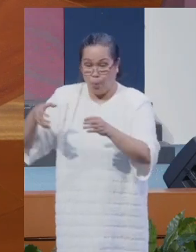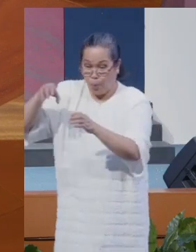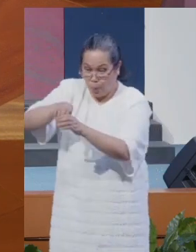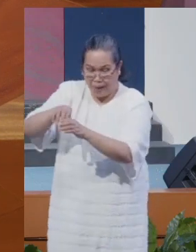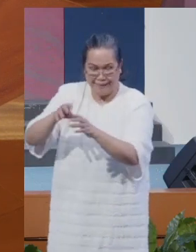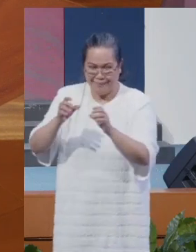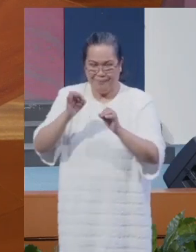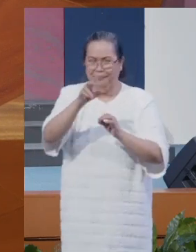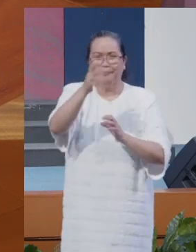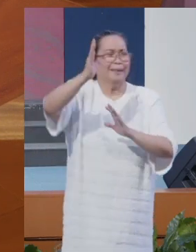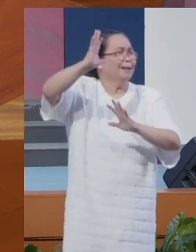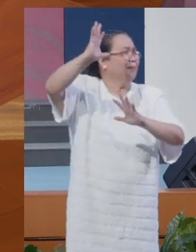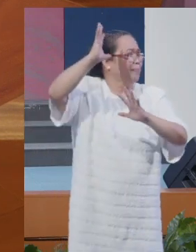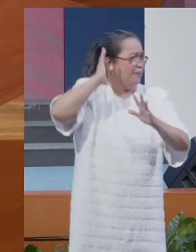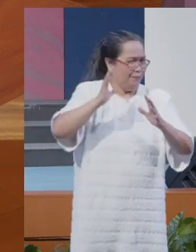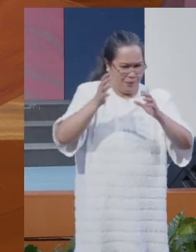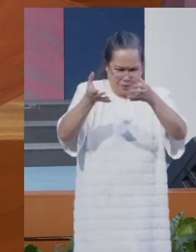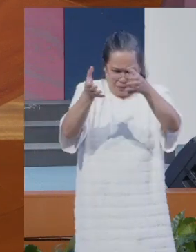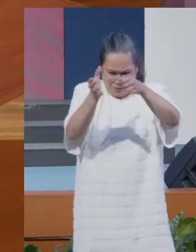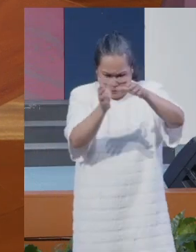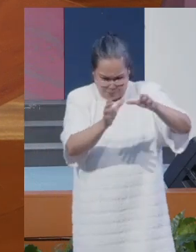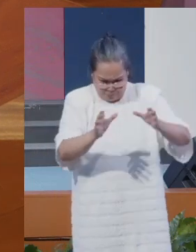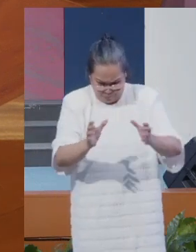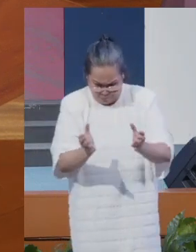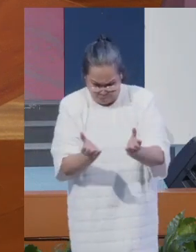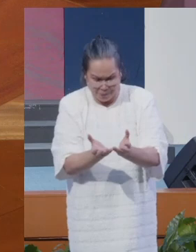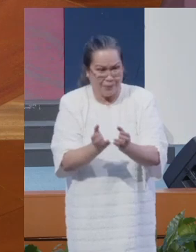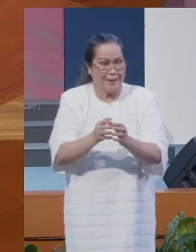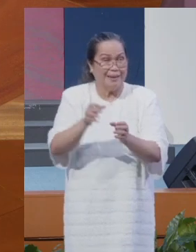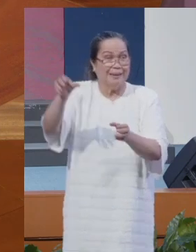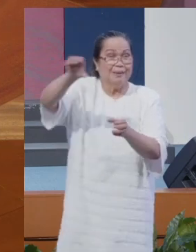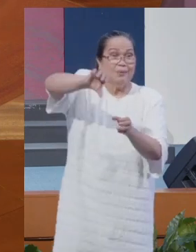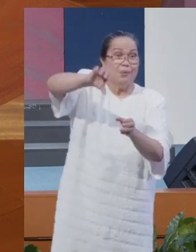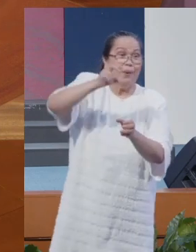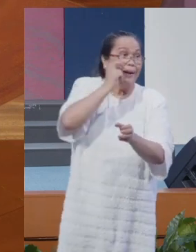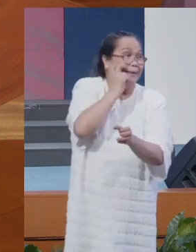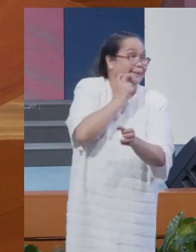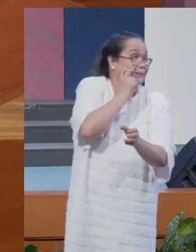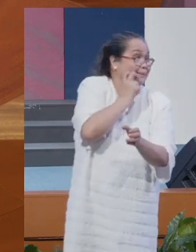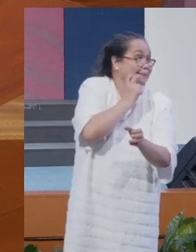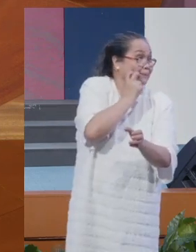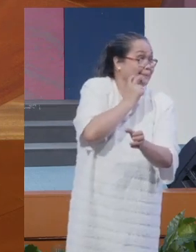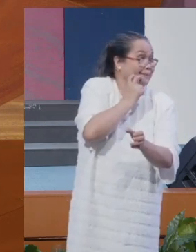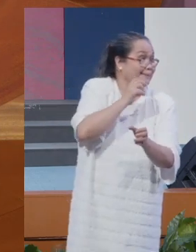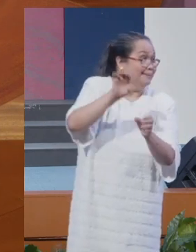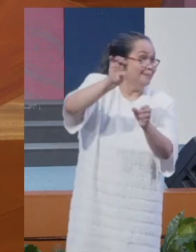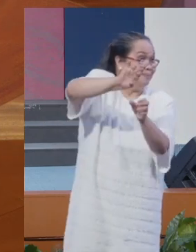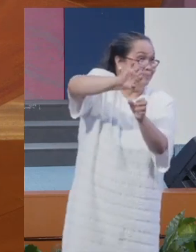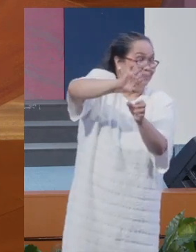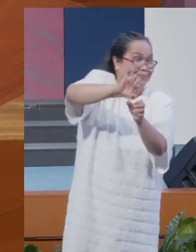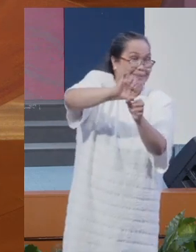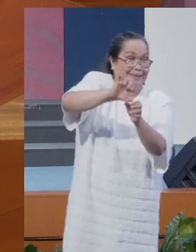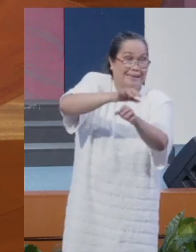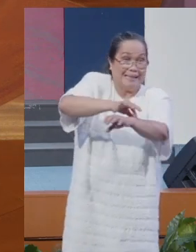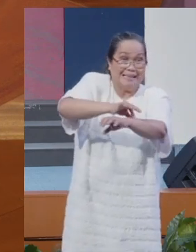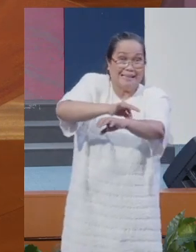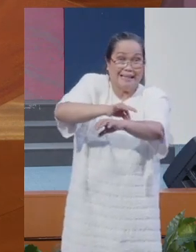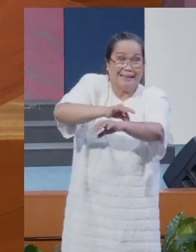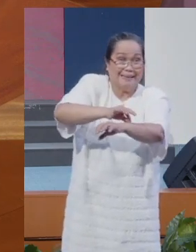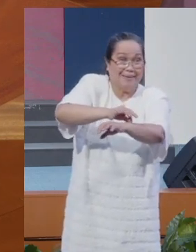wineskin. Ang alak noon ay parang malapot na concentrate na nilalagay sa mga balat na sisidlang